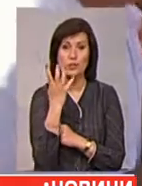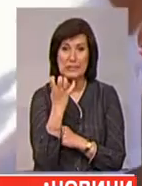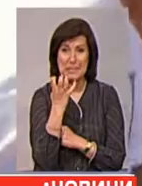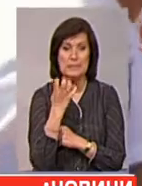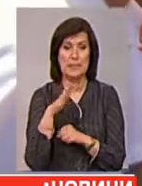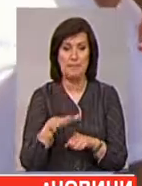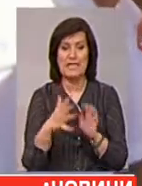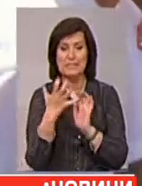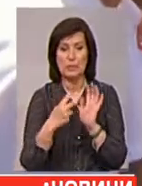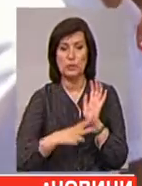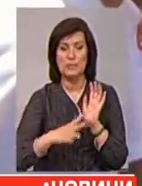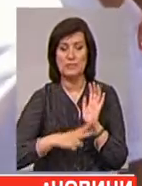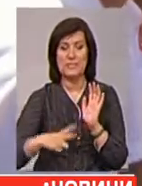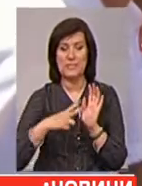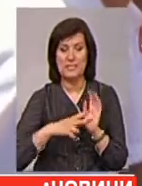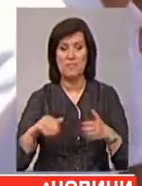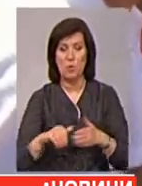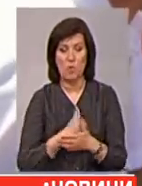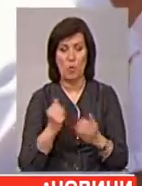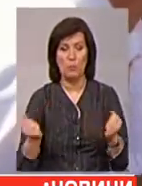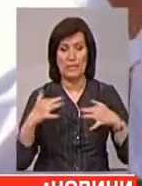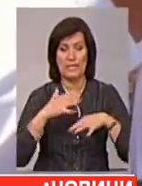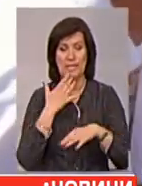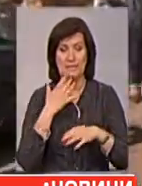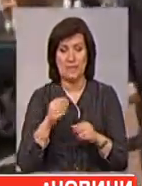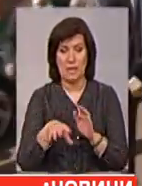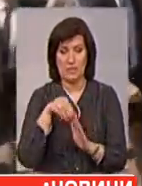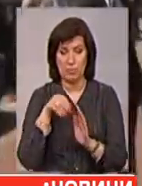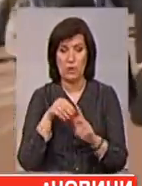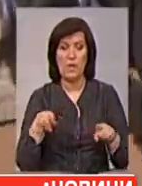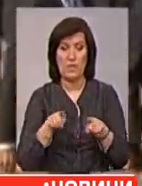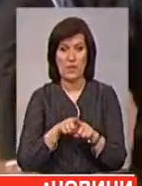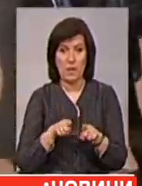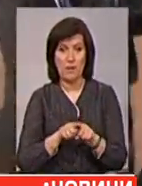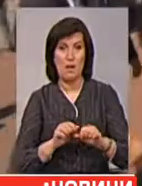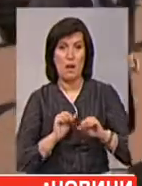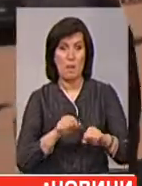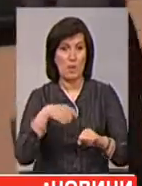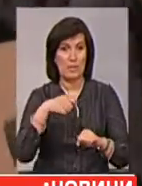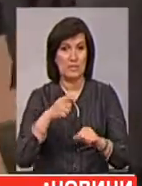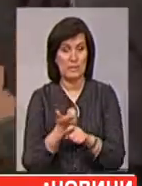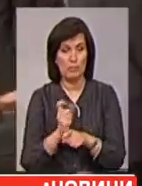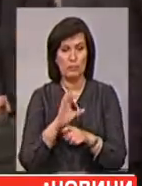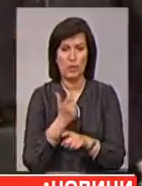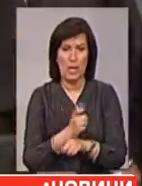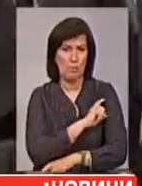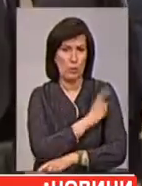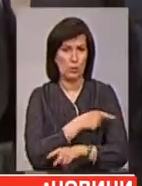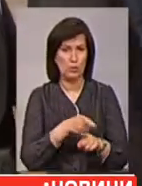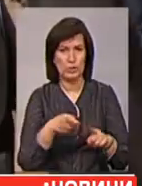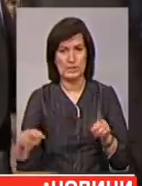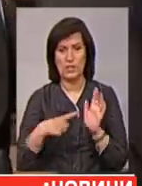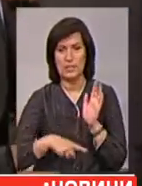із 577 в новому скликанні національних зборів. Така пропрезидентська більшість стане найпотужнішою за